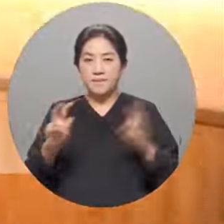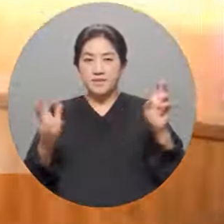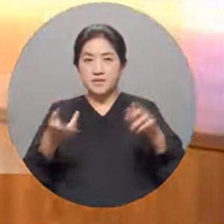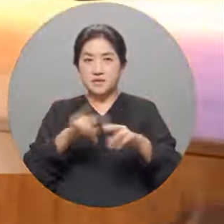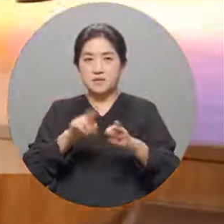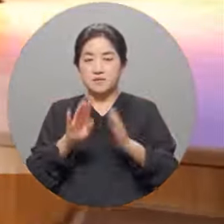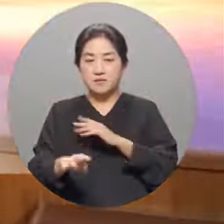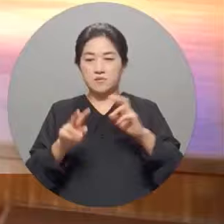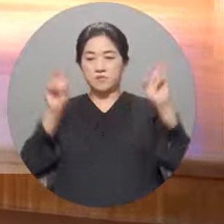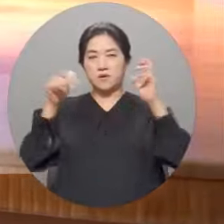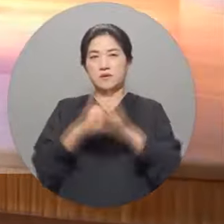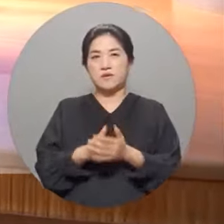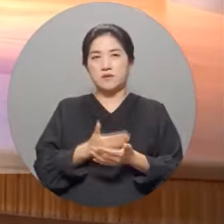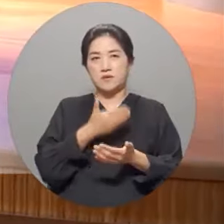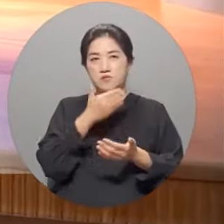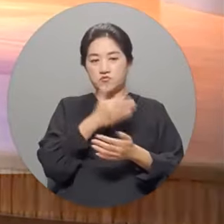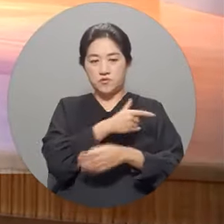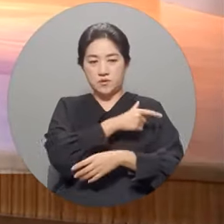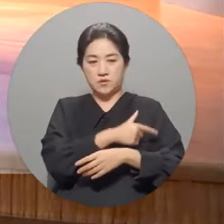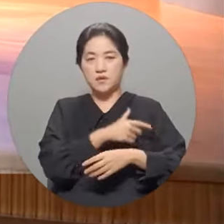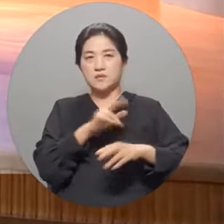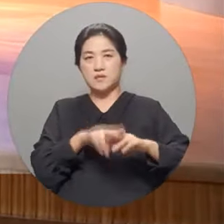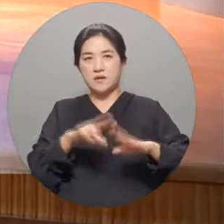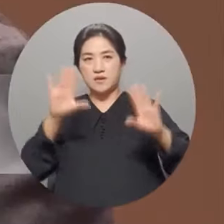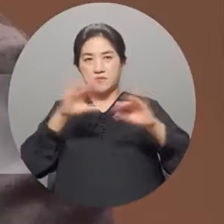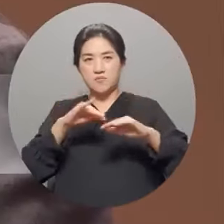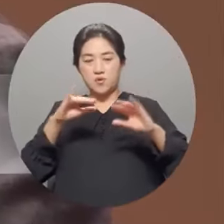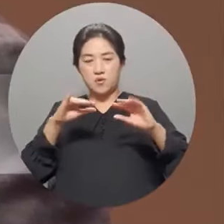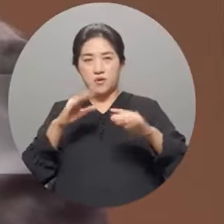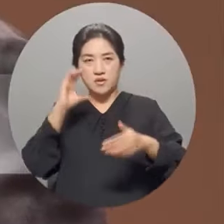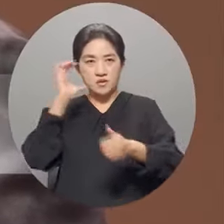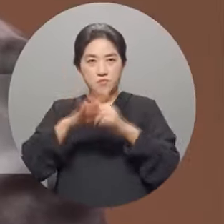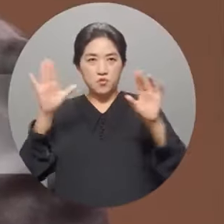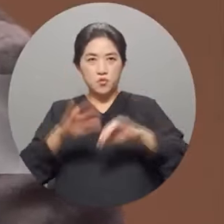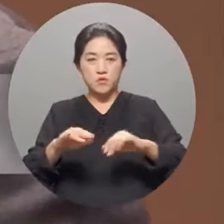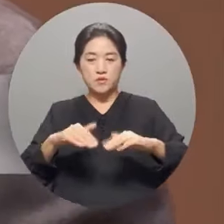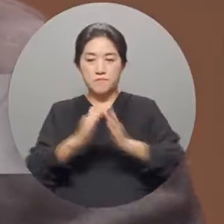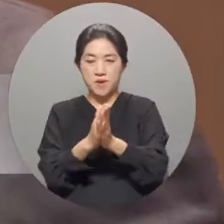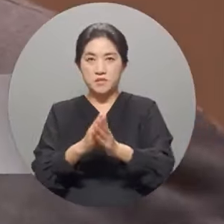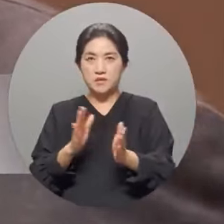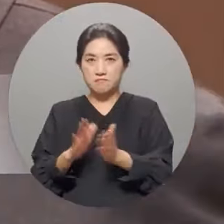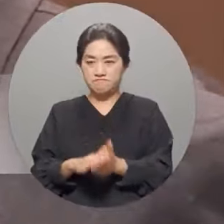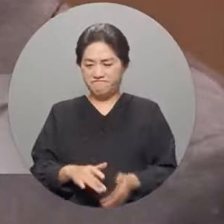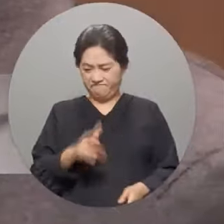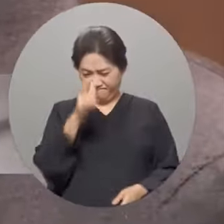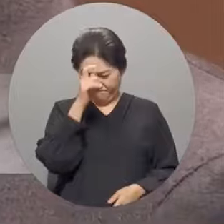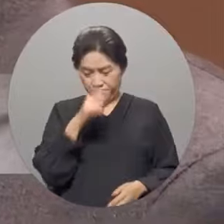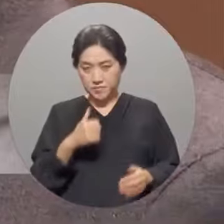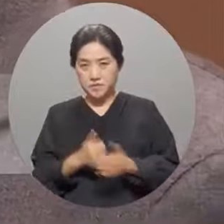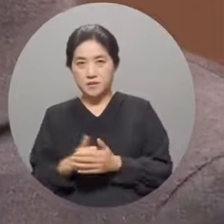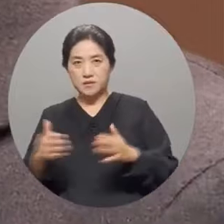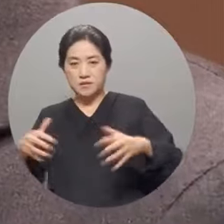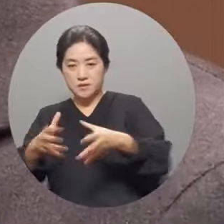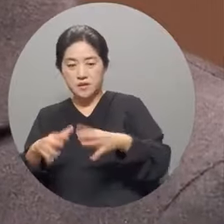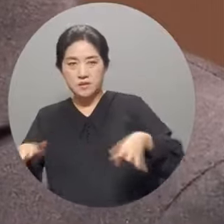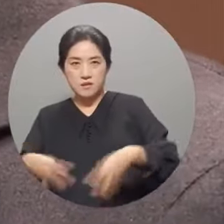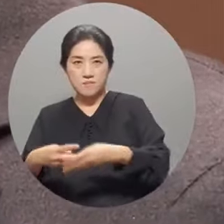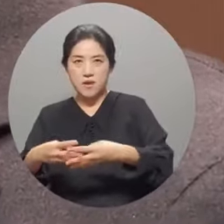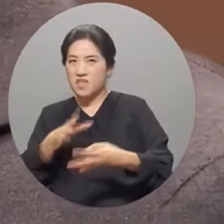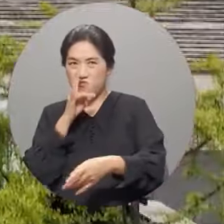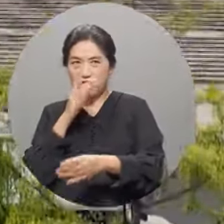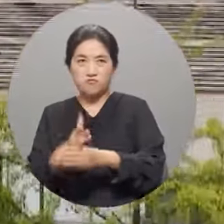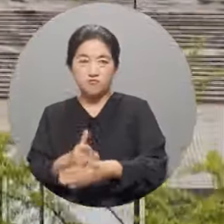사측이 주요 보직자에 대한 임명동의제 폐지 등을 고수하면서 노사는 단체협약을 결하지 못하고